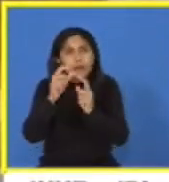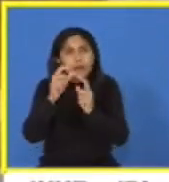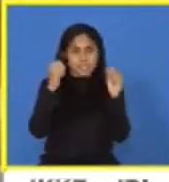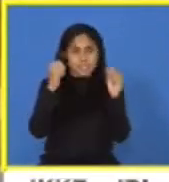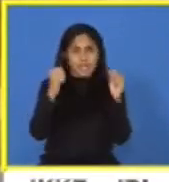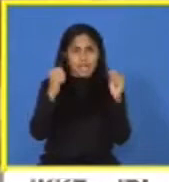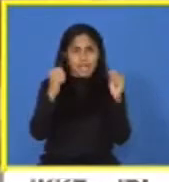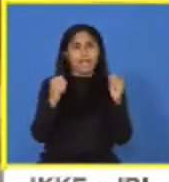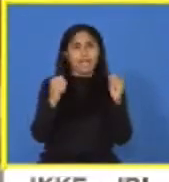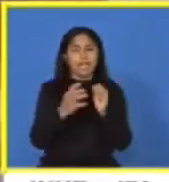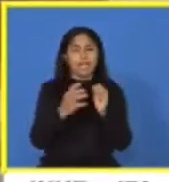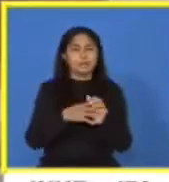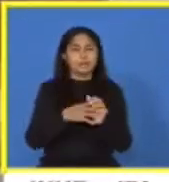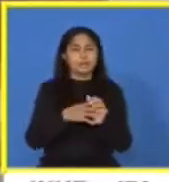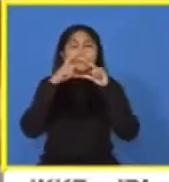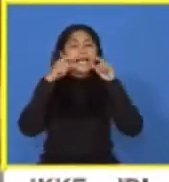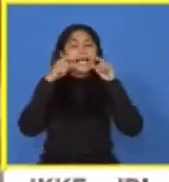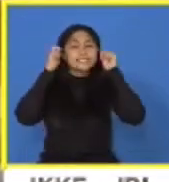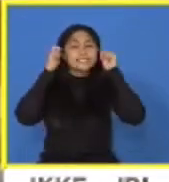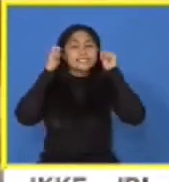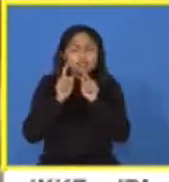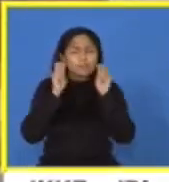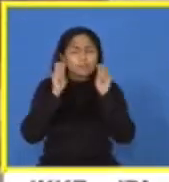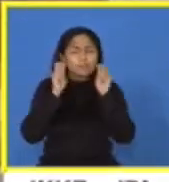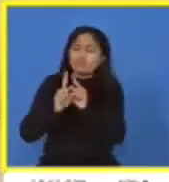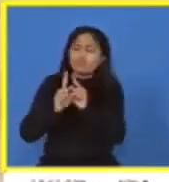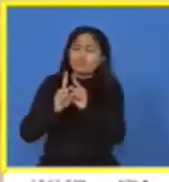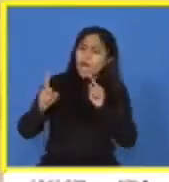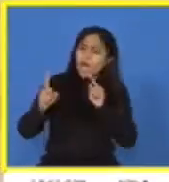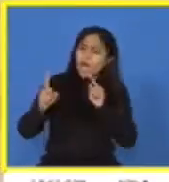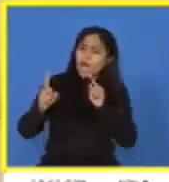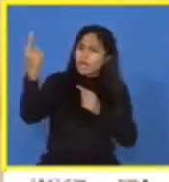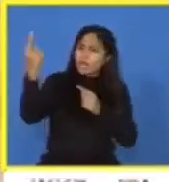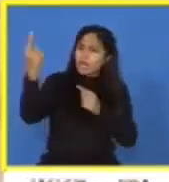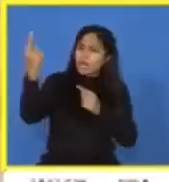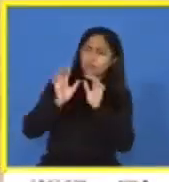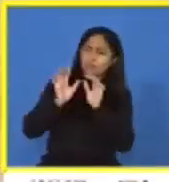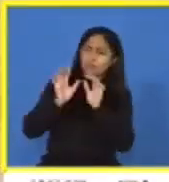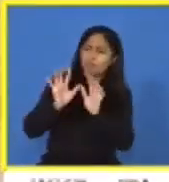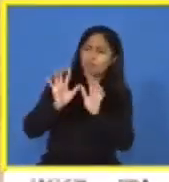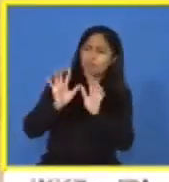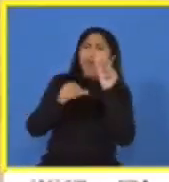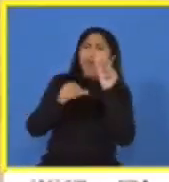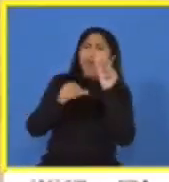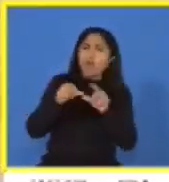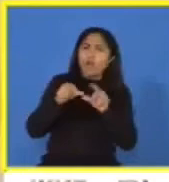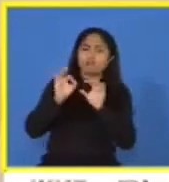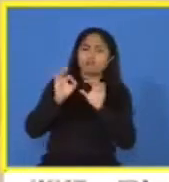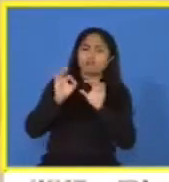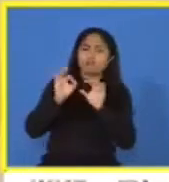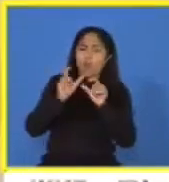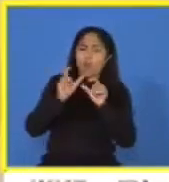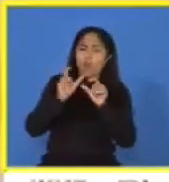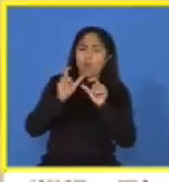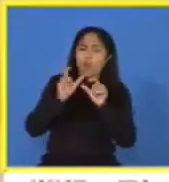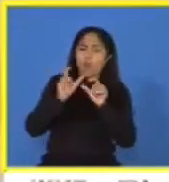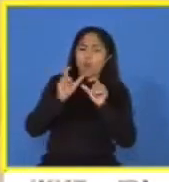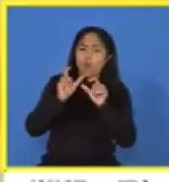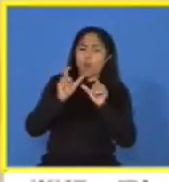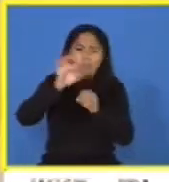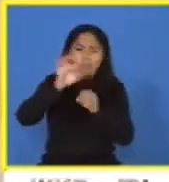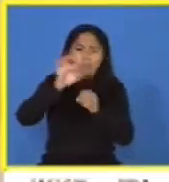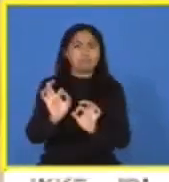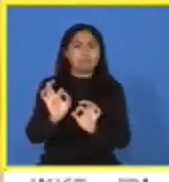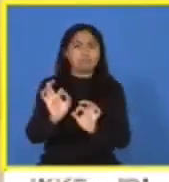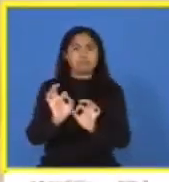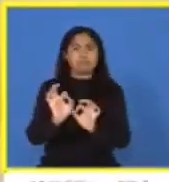jarak, memakai masker, menghindari kerumunan. Tapi menghindari kerumunan ini masih dilakukan karena kita lihat saat ini kan